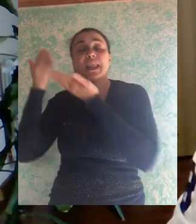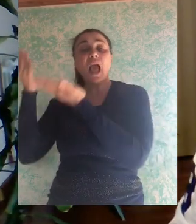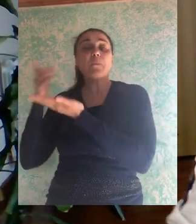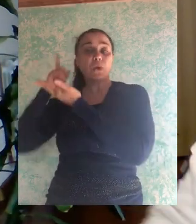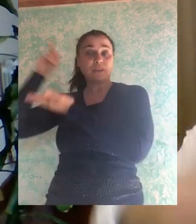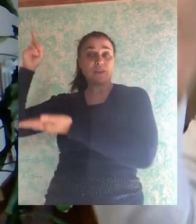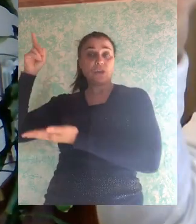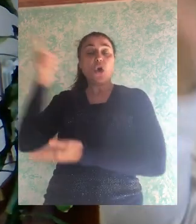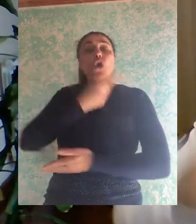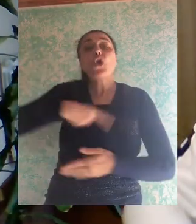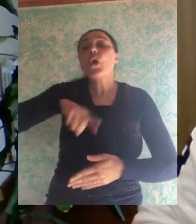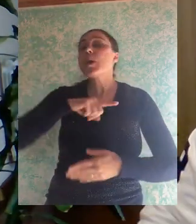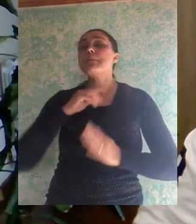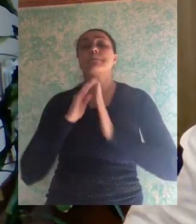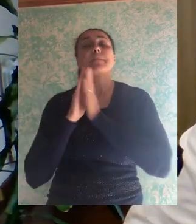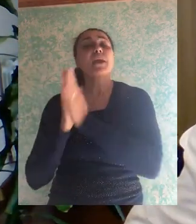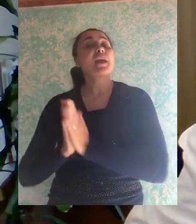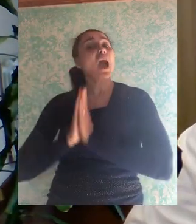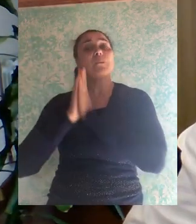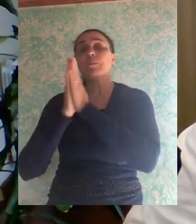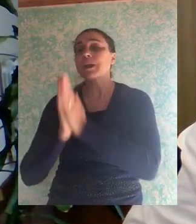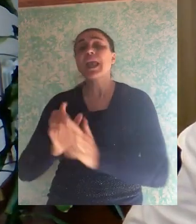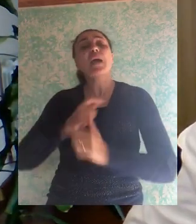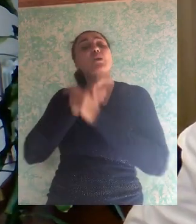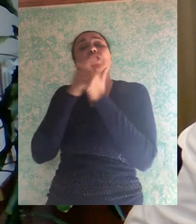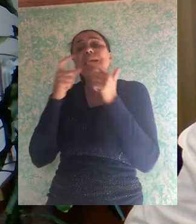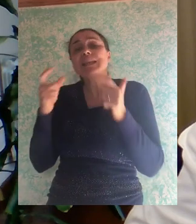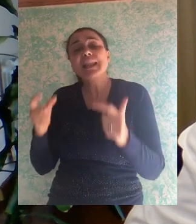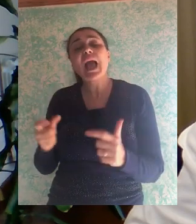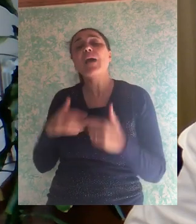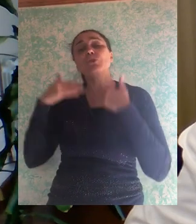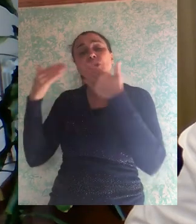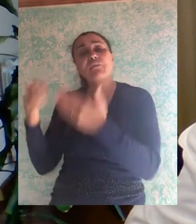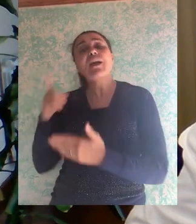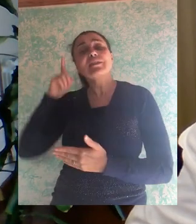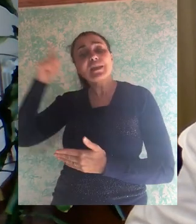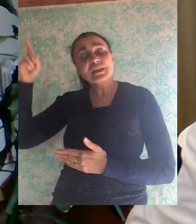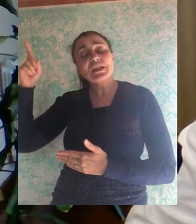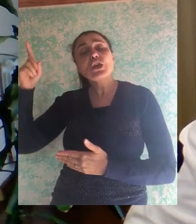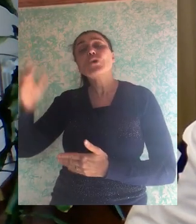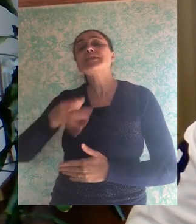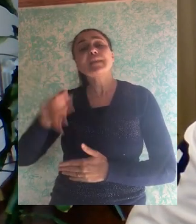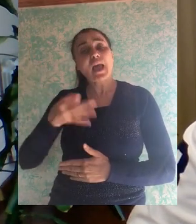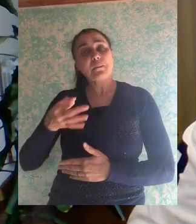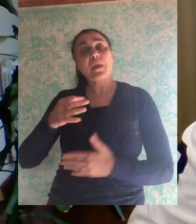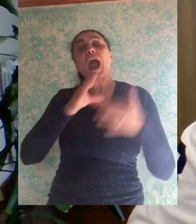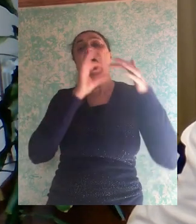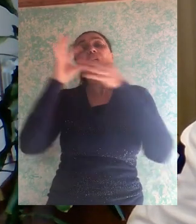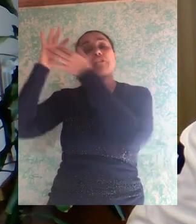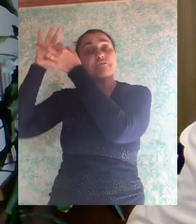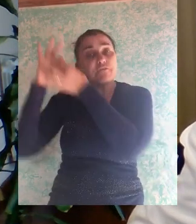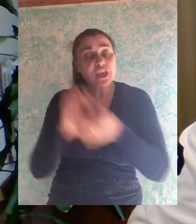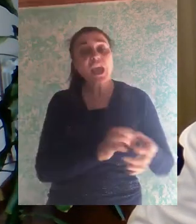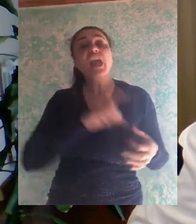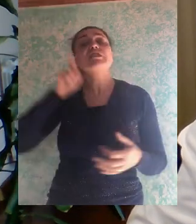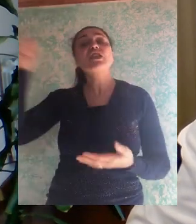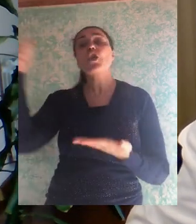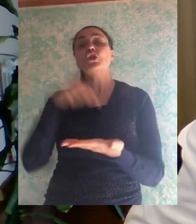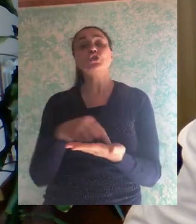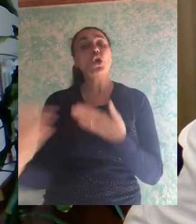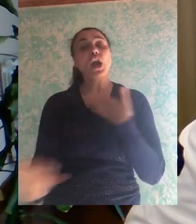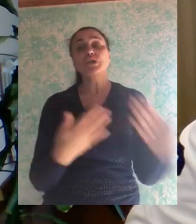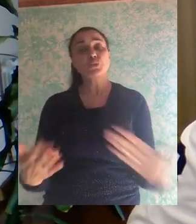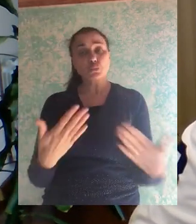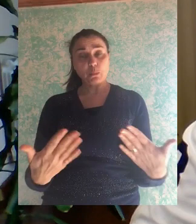tua preghiera eleviamo il nostro grido finché il signore ritorna che il signore